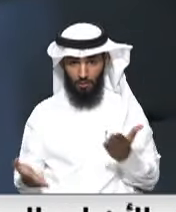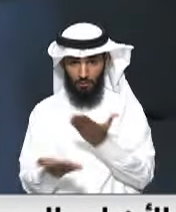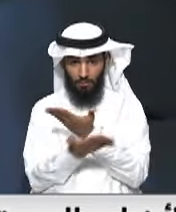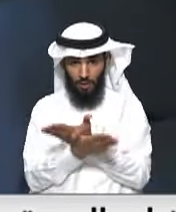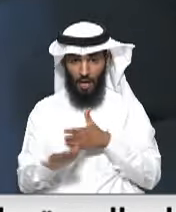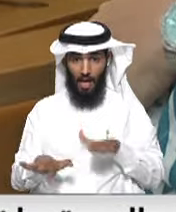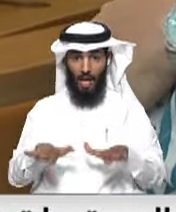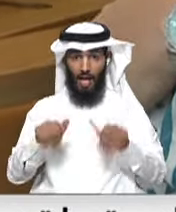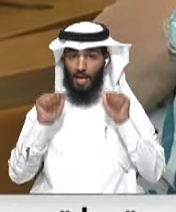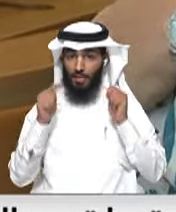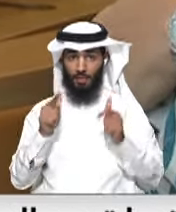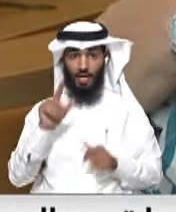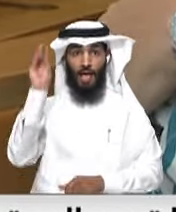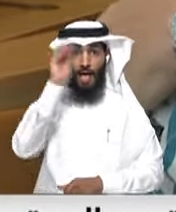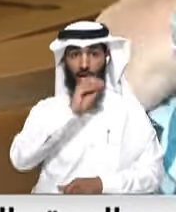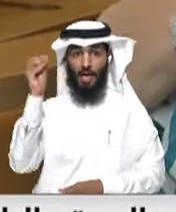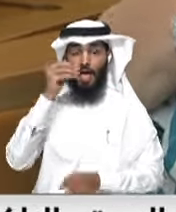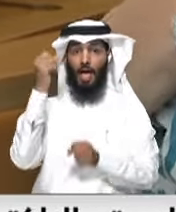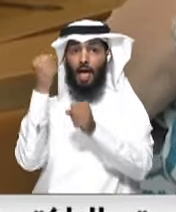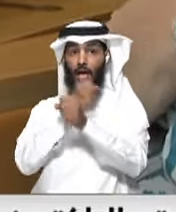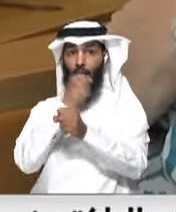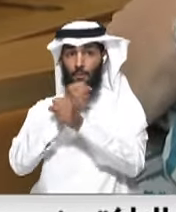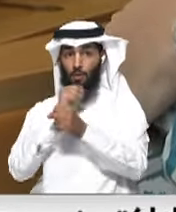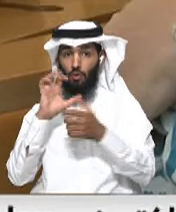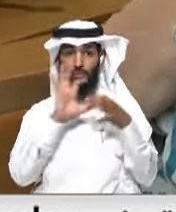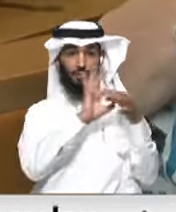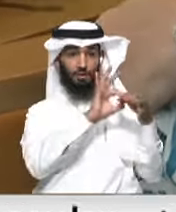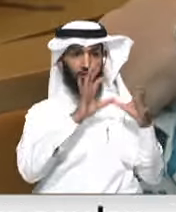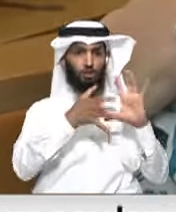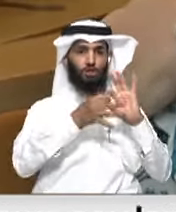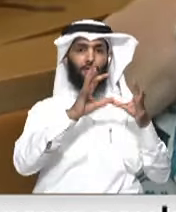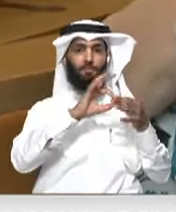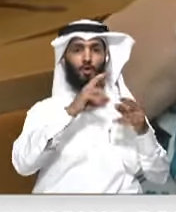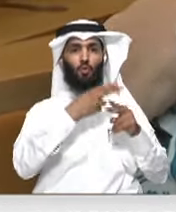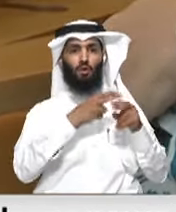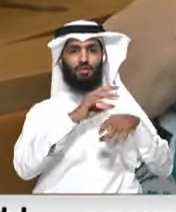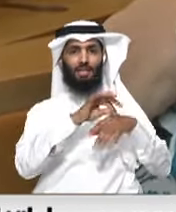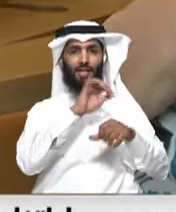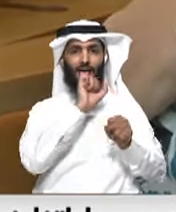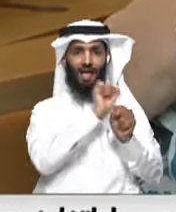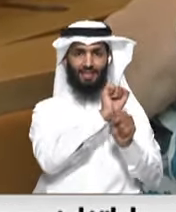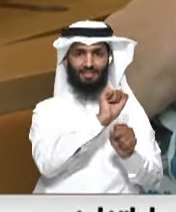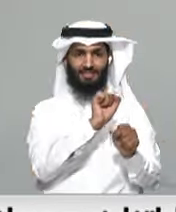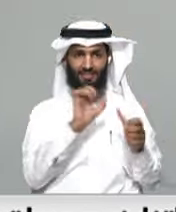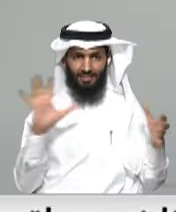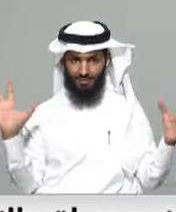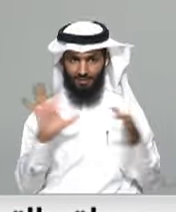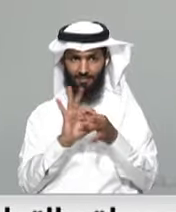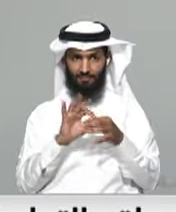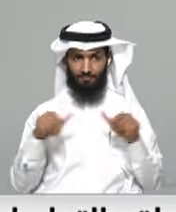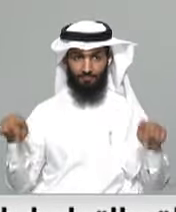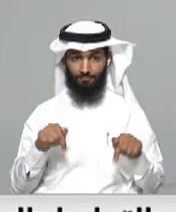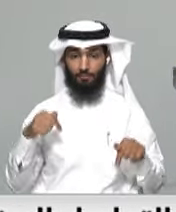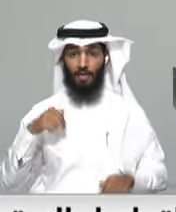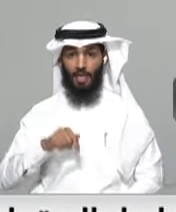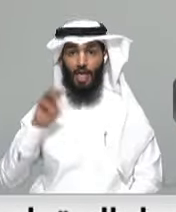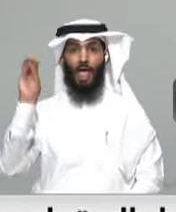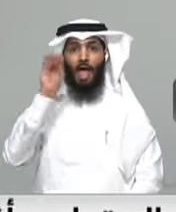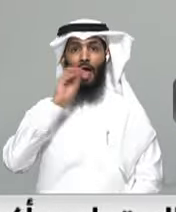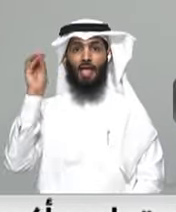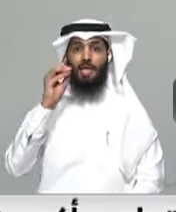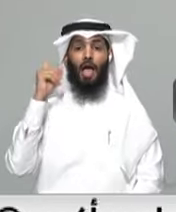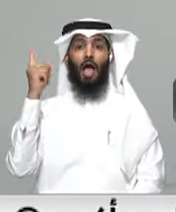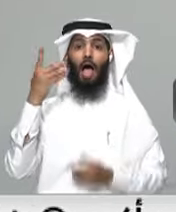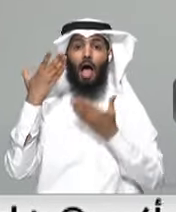للقوى العاملة بالتعاون مع الجمعية الكويتية لحقوق الإنسان. الهيئة العامة للقوى العاملة تؤمن بضرورة